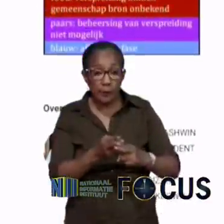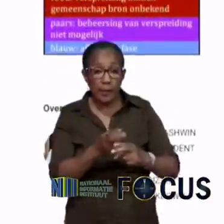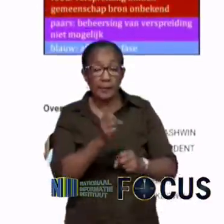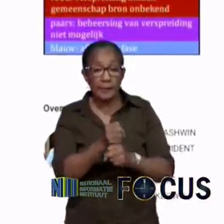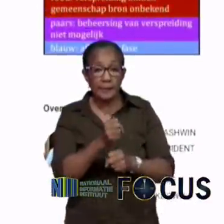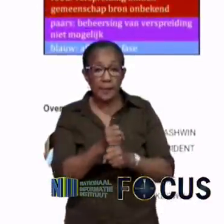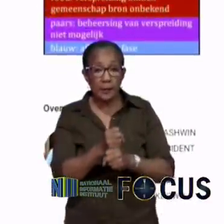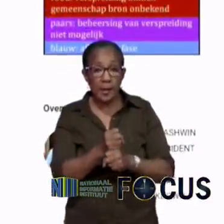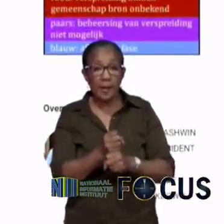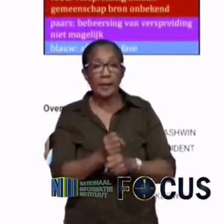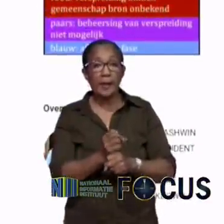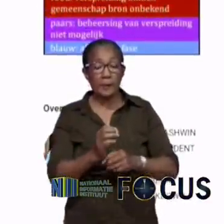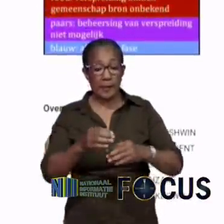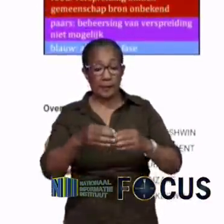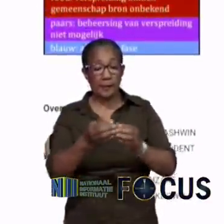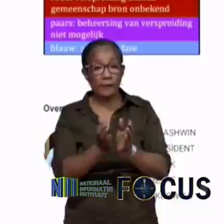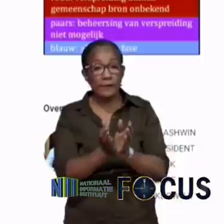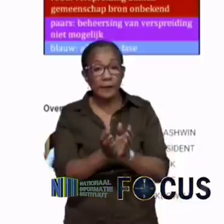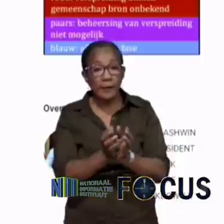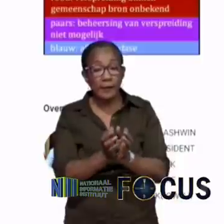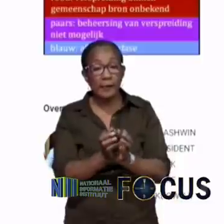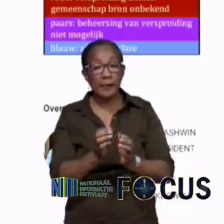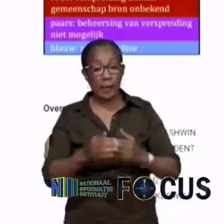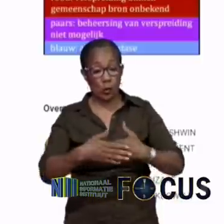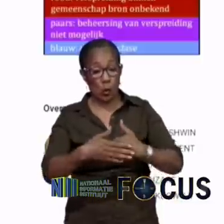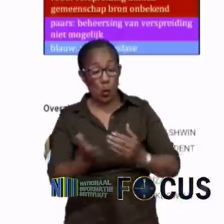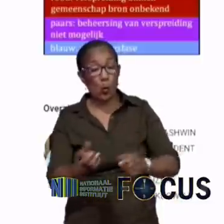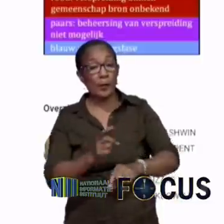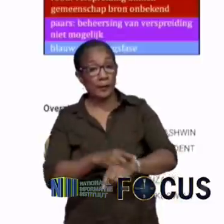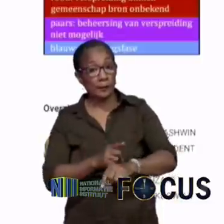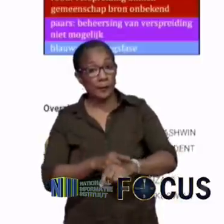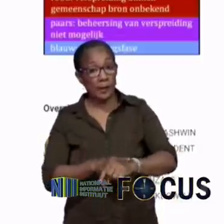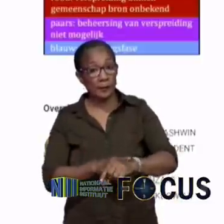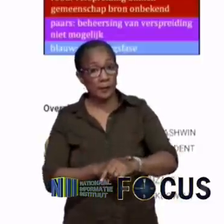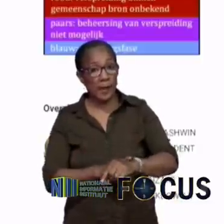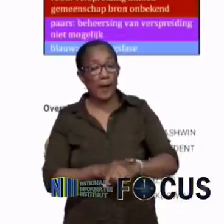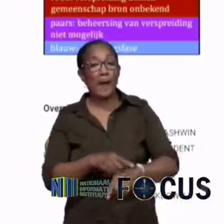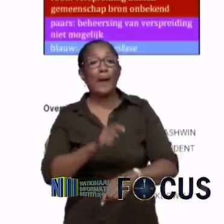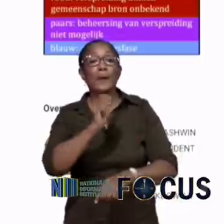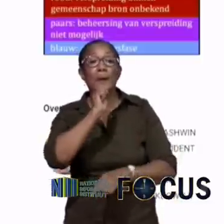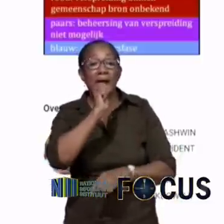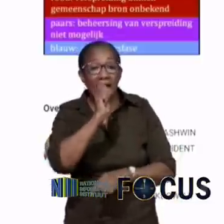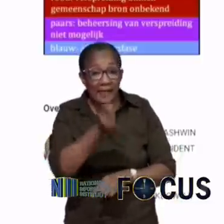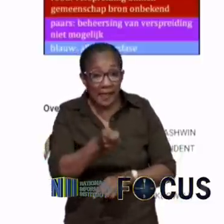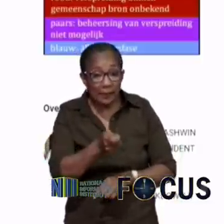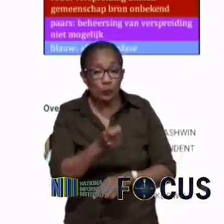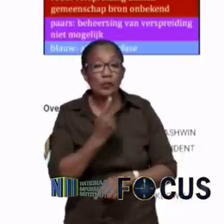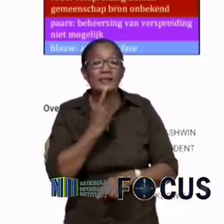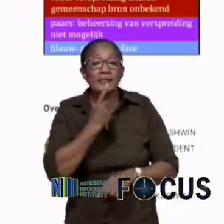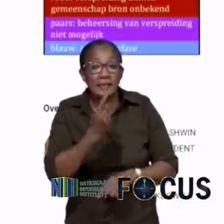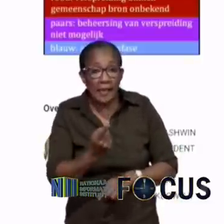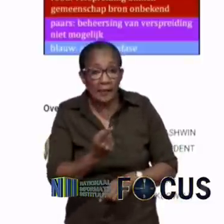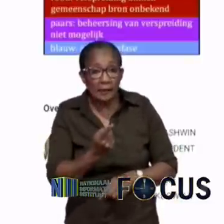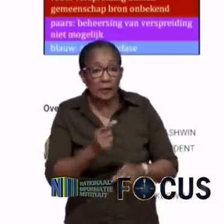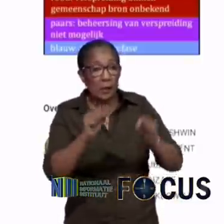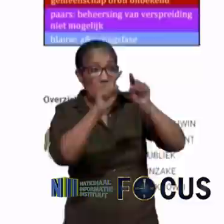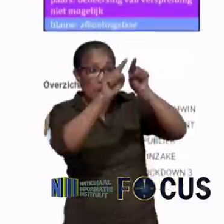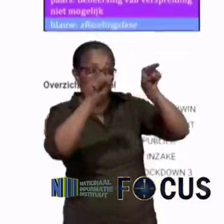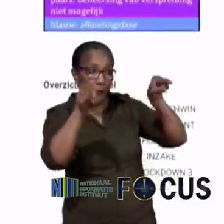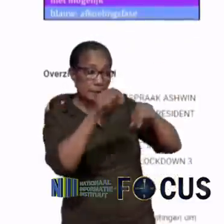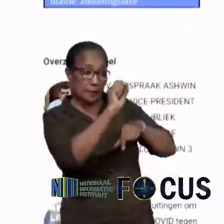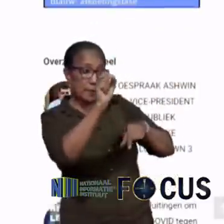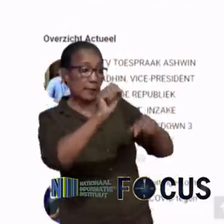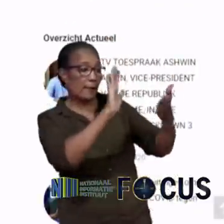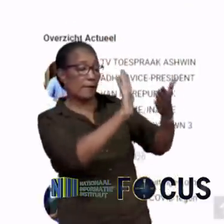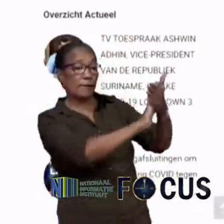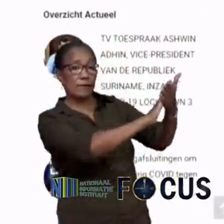de verenigingen dat de openingstijden bekend gemaakt moeten worden op hun voorgevel.